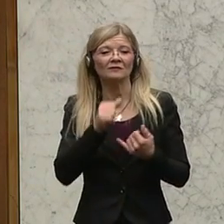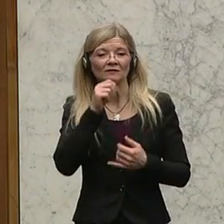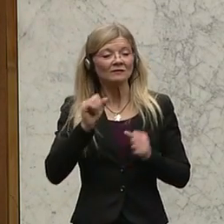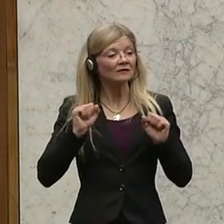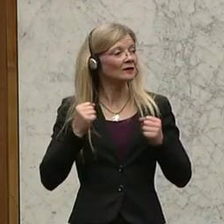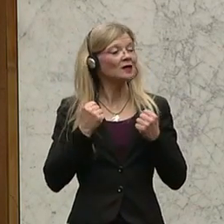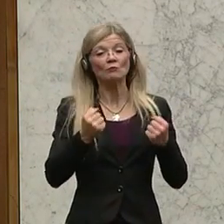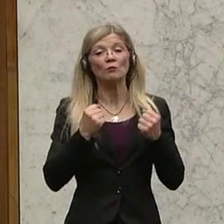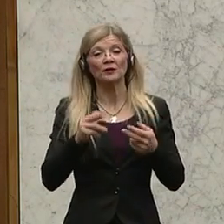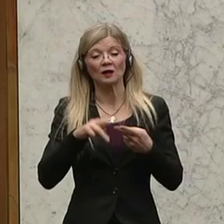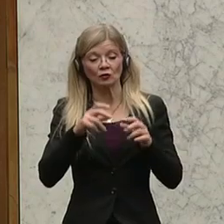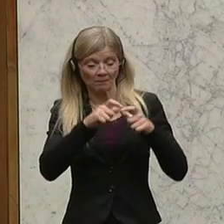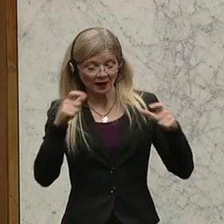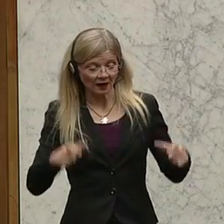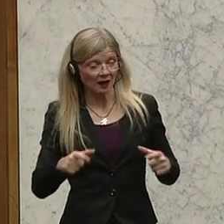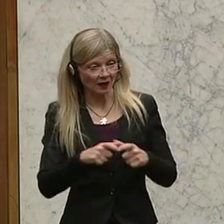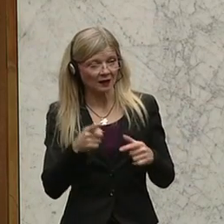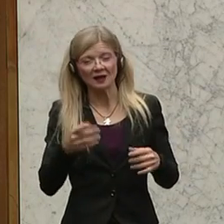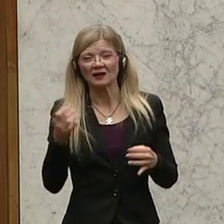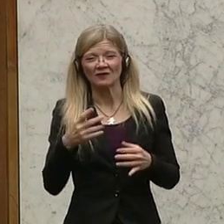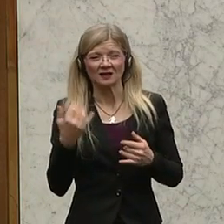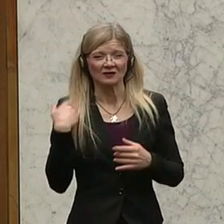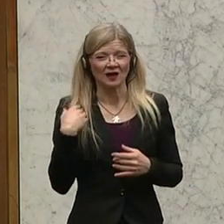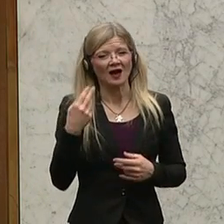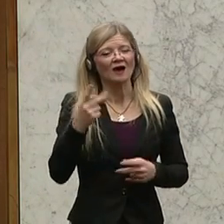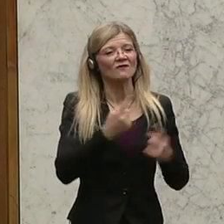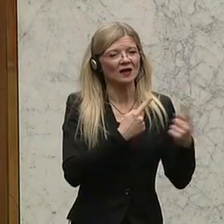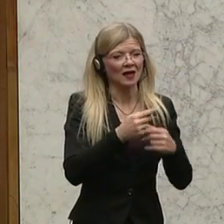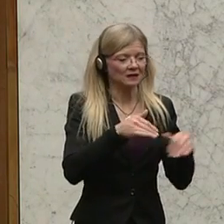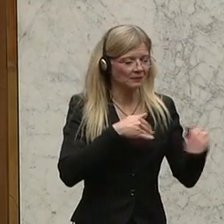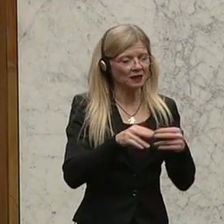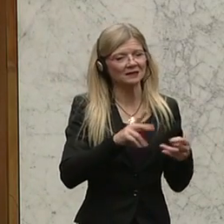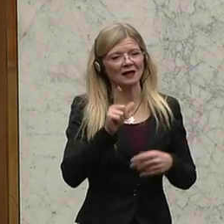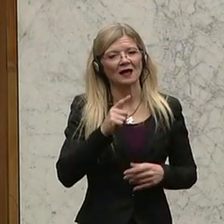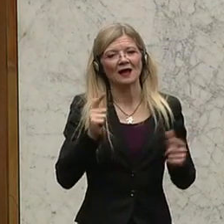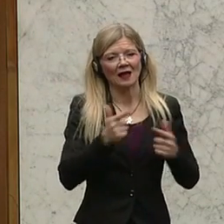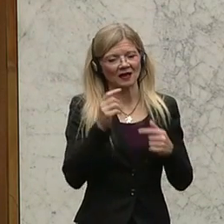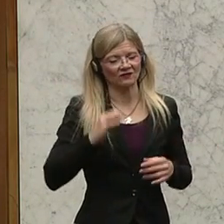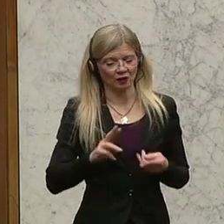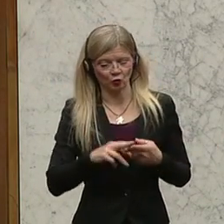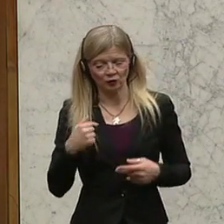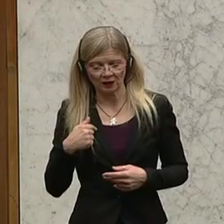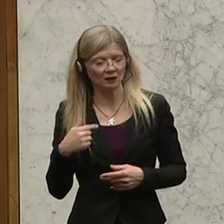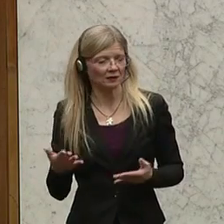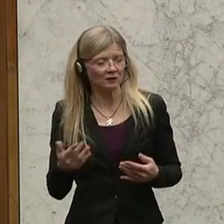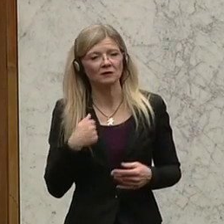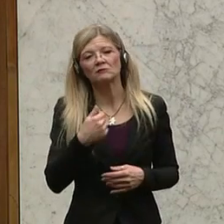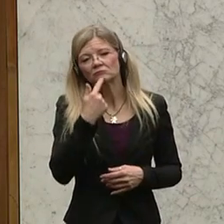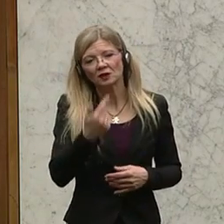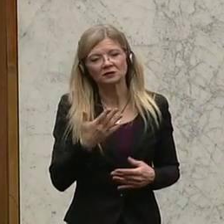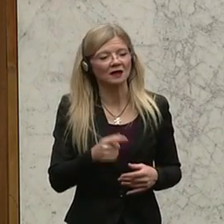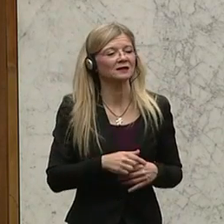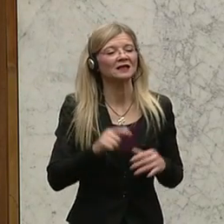das wir jetzt vorgelegt haben, Verkehrsminister Leichtfried und ich, in diesem und kommenden Jahr 72 Millionen Euro gemeinsam